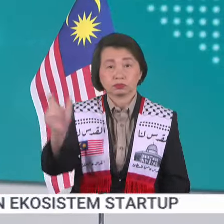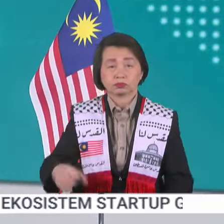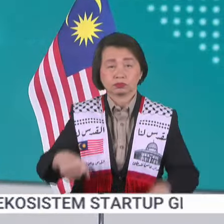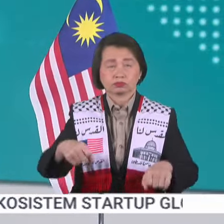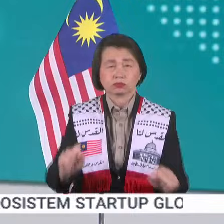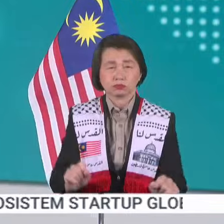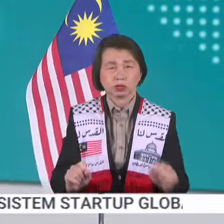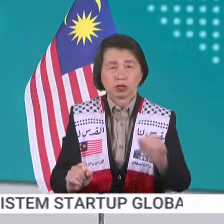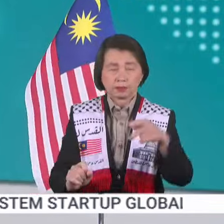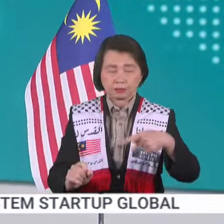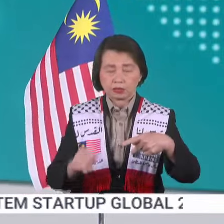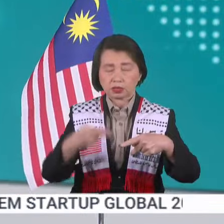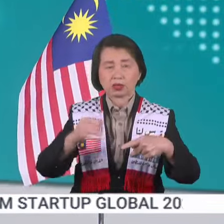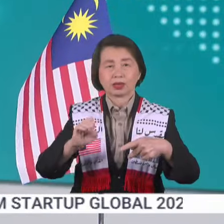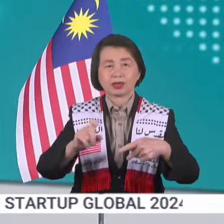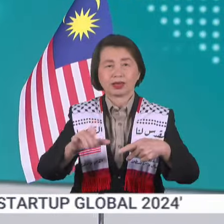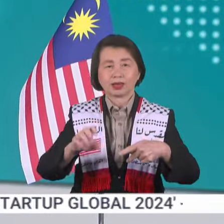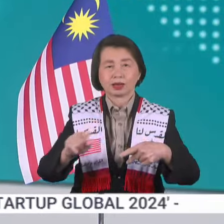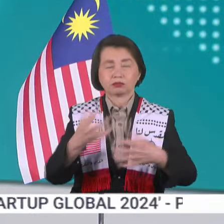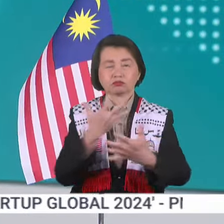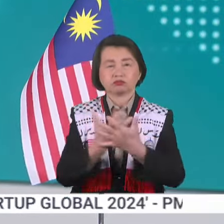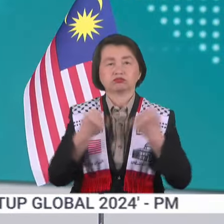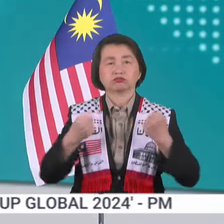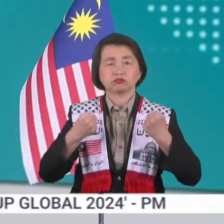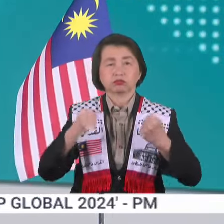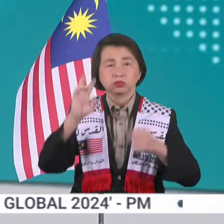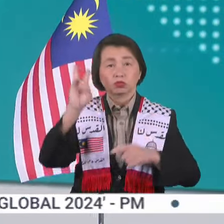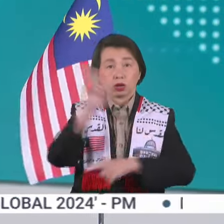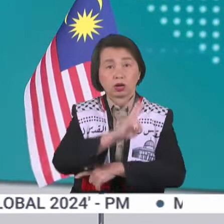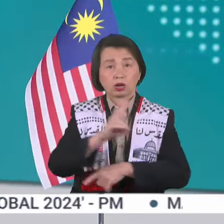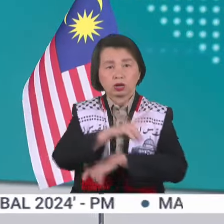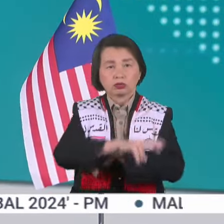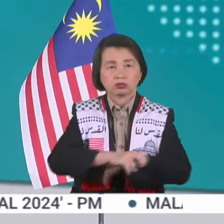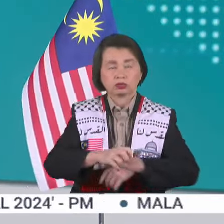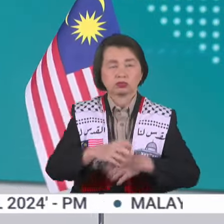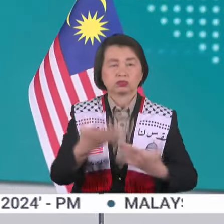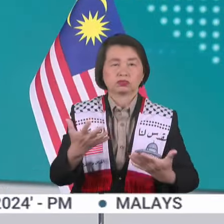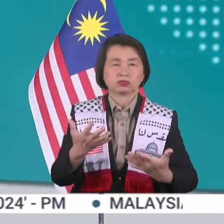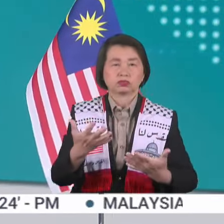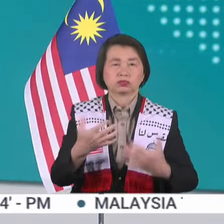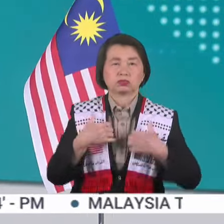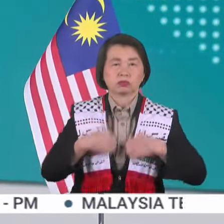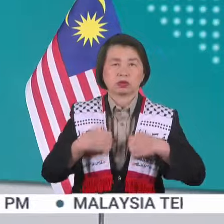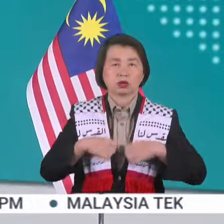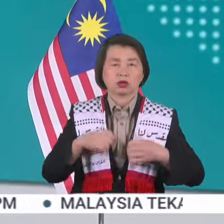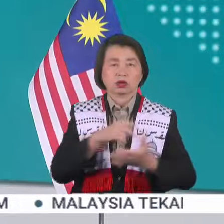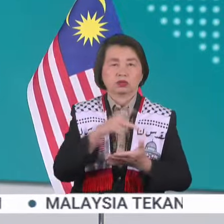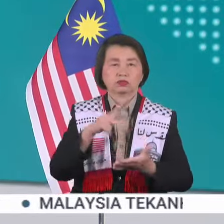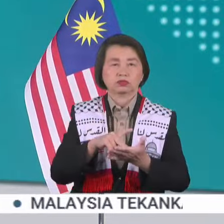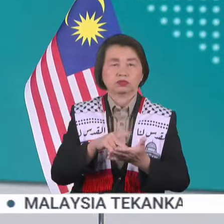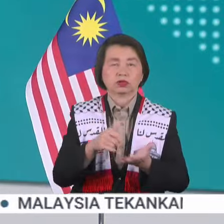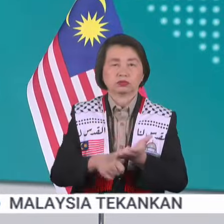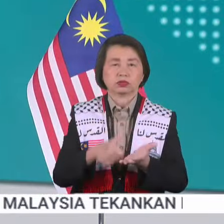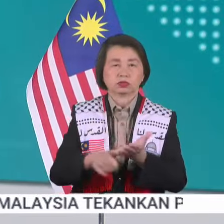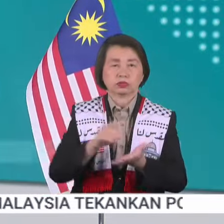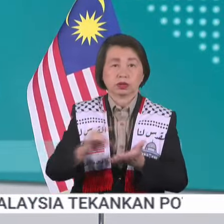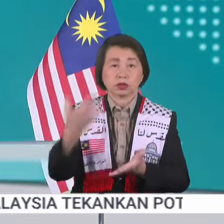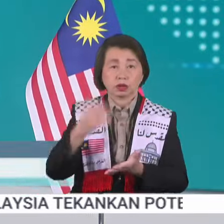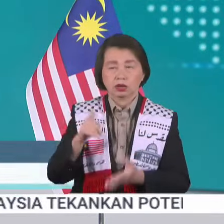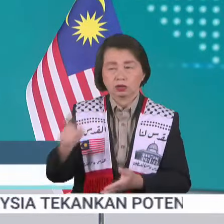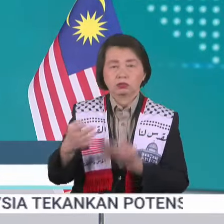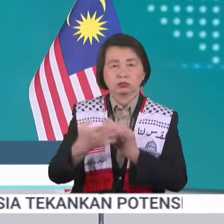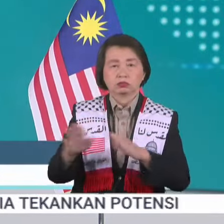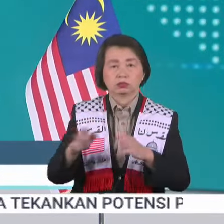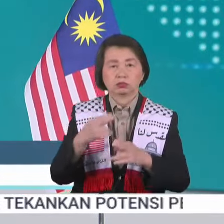Seorang penunggang P-Hailing dipenjara 7 hari kerana mencuri pakaian di sebuah pusat beli belah minggu lalu. Keputusan dibuat selepas tertuduh